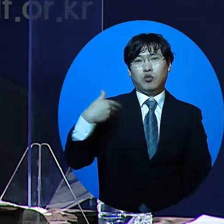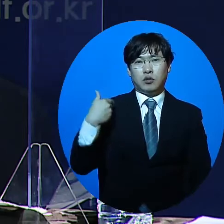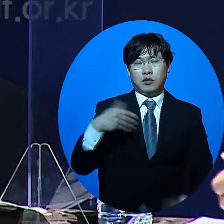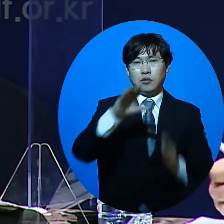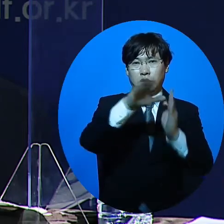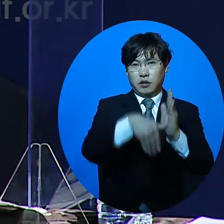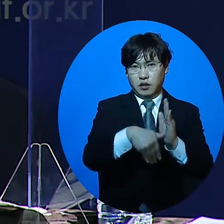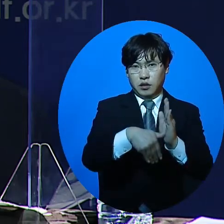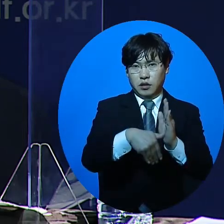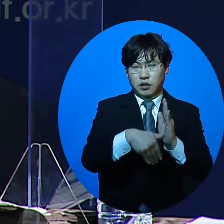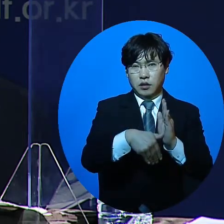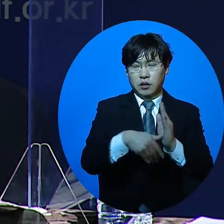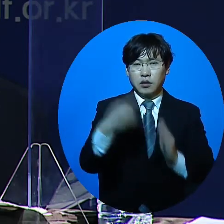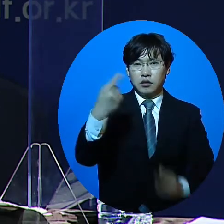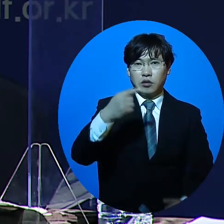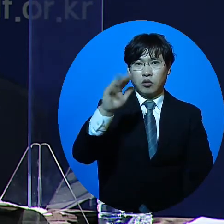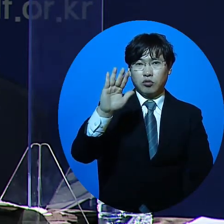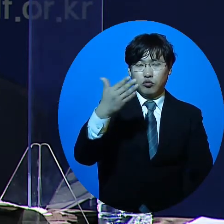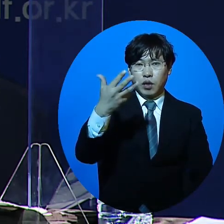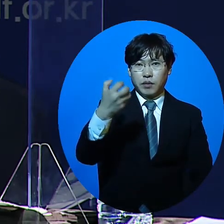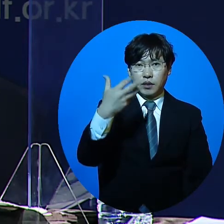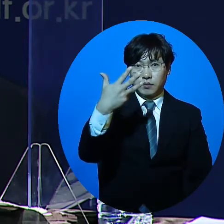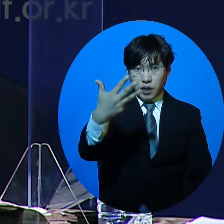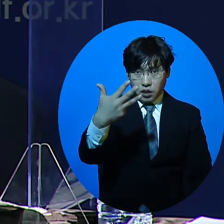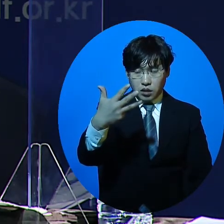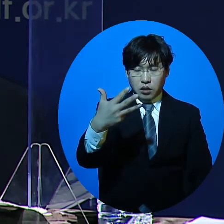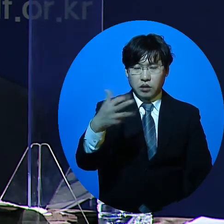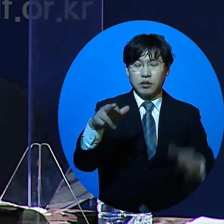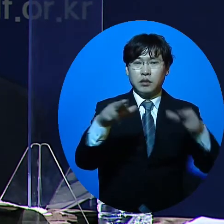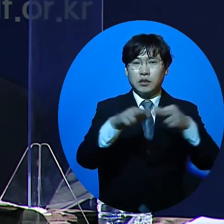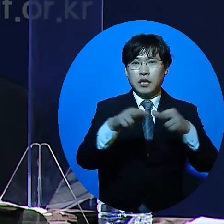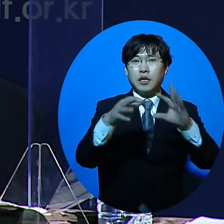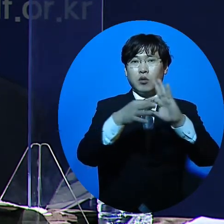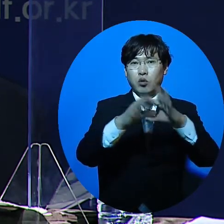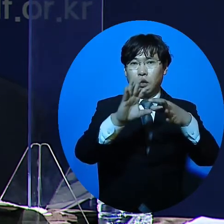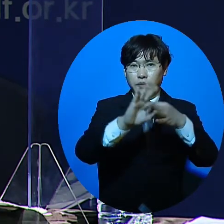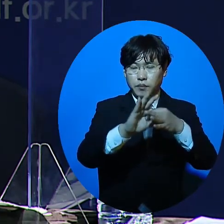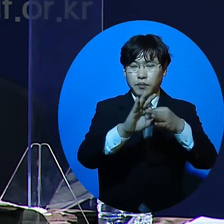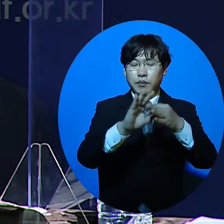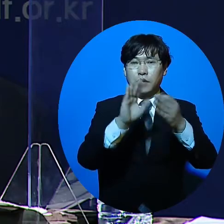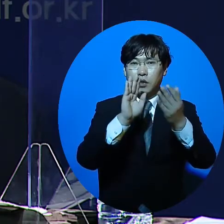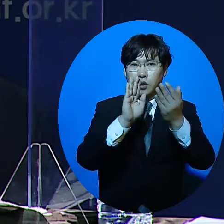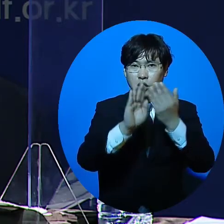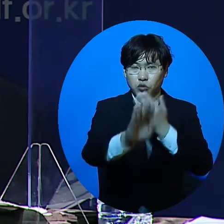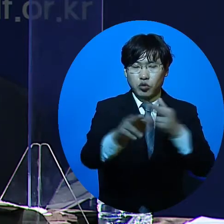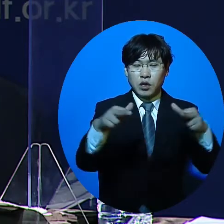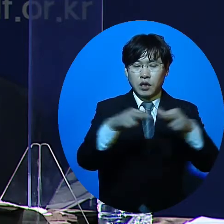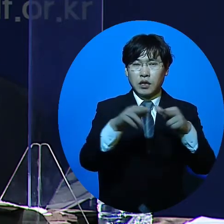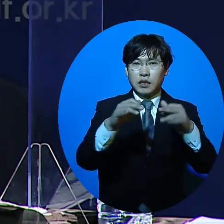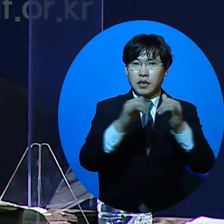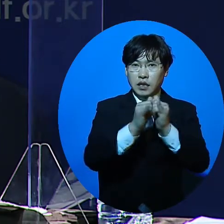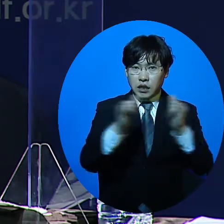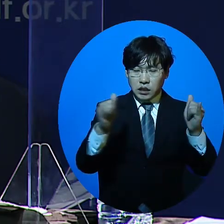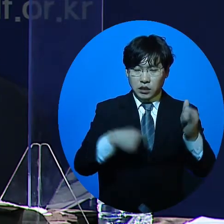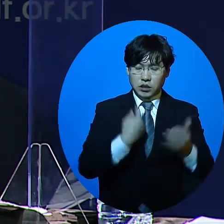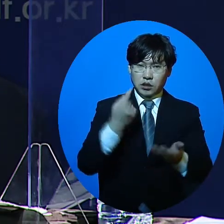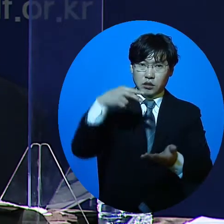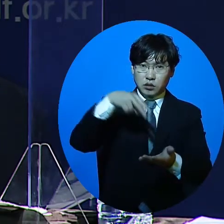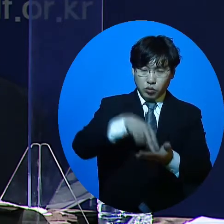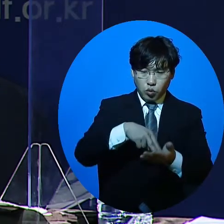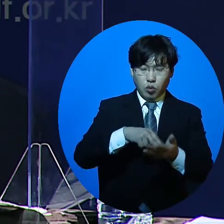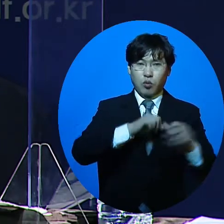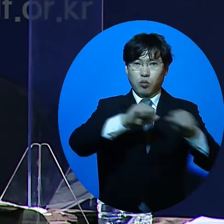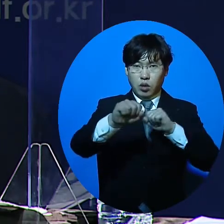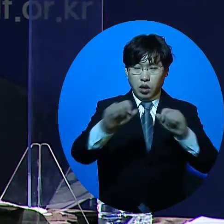시기였고 1988년 패럴림픽을 치른 이후 장애인 스스로 나도 체육이라는 것을 경험할